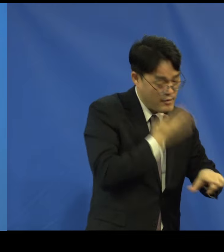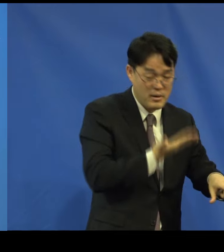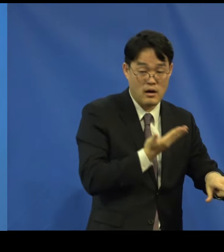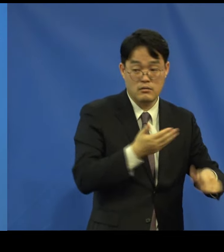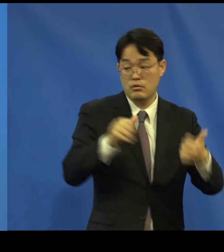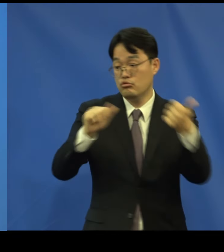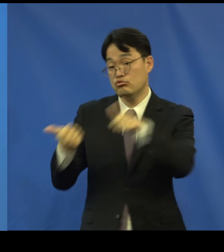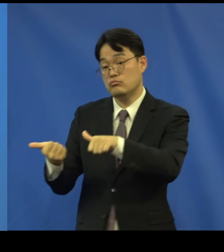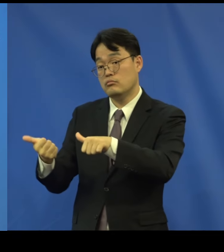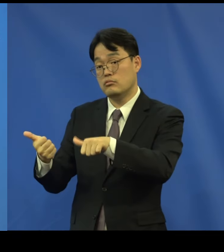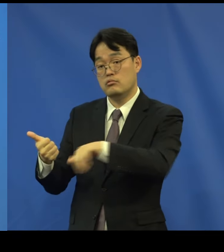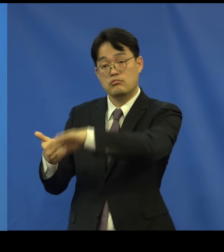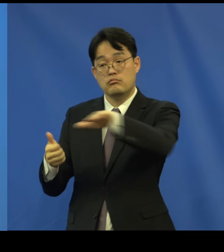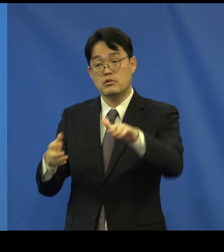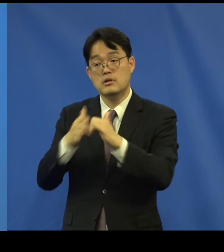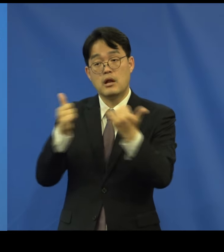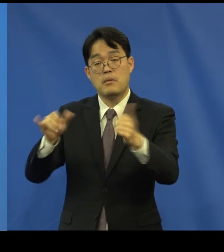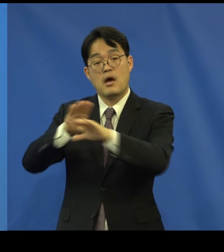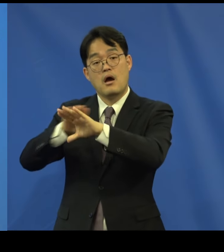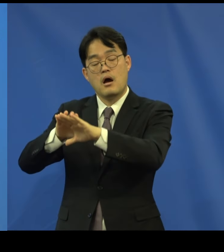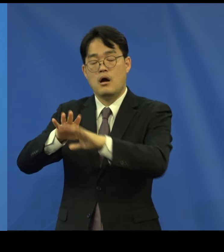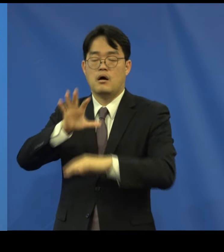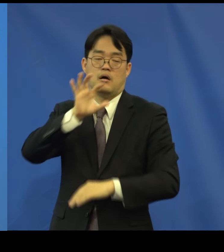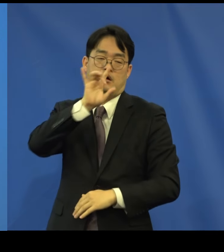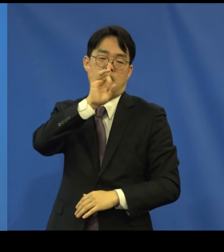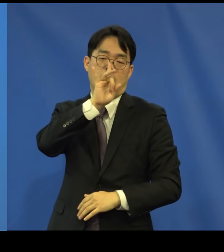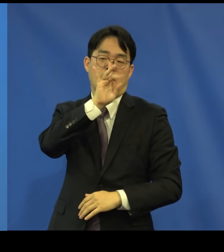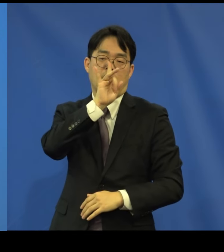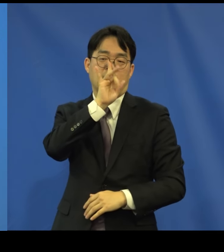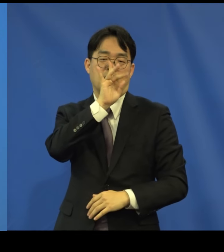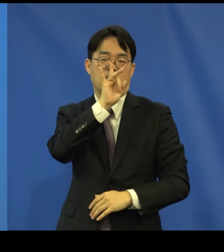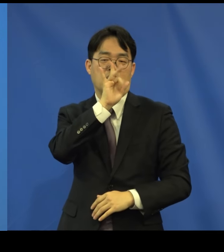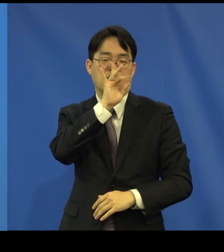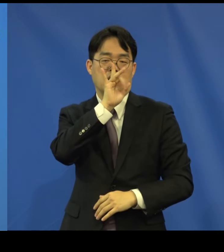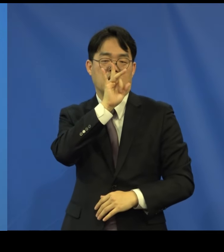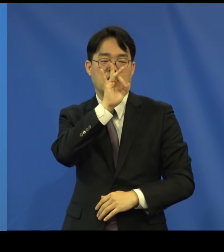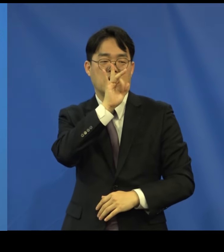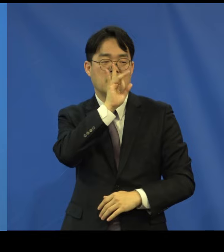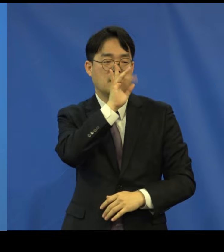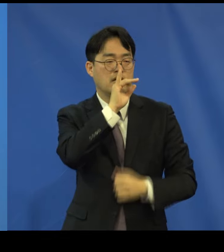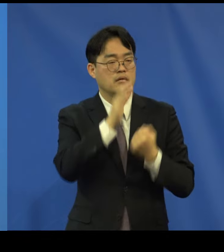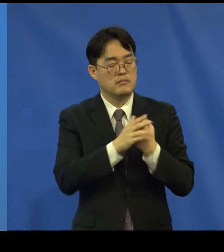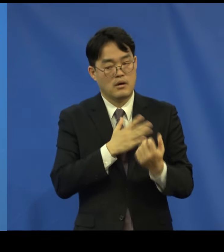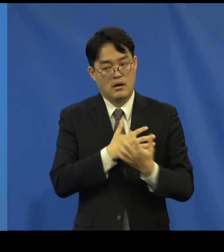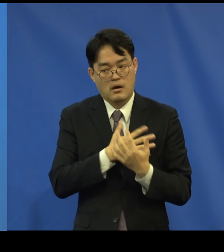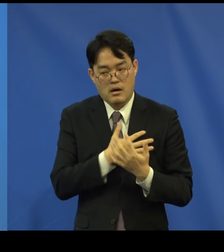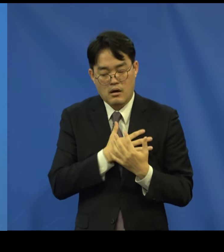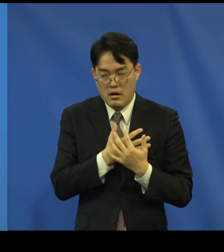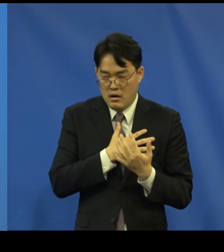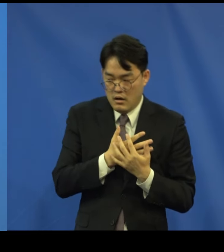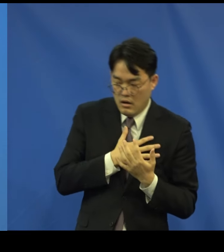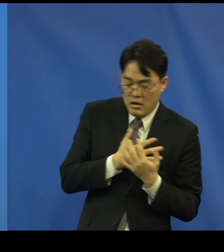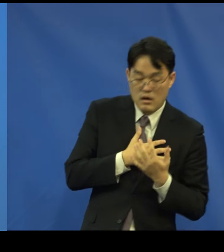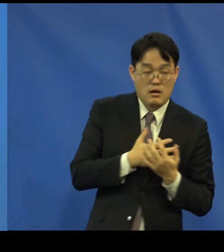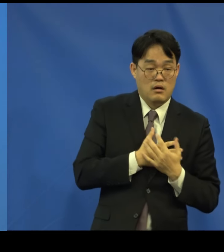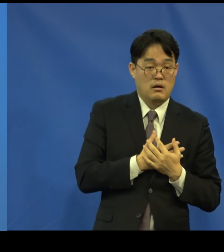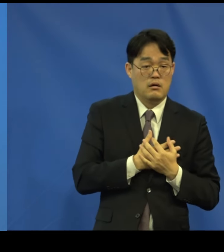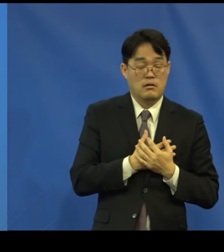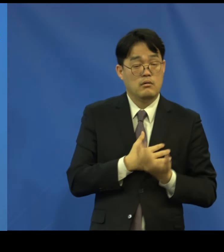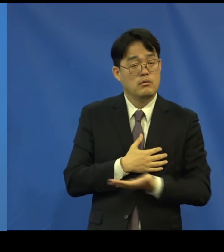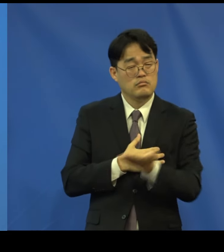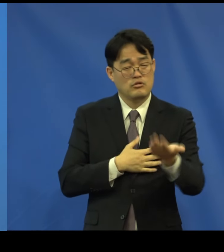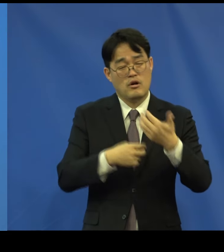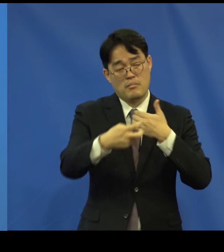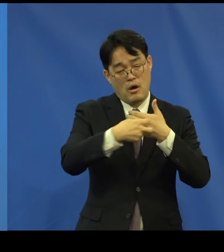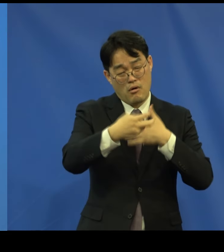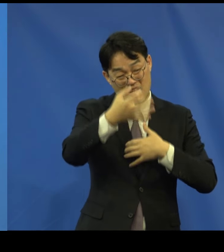인간 스스로 이 불안을 제거할 수 없습니다. 존재론적 불안이라는, 문명이 아무리 발달해도 죽음의 문제를 해결할